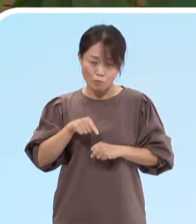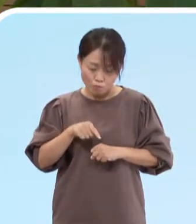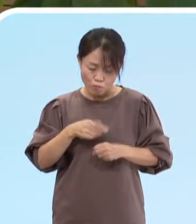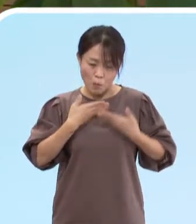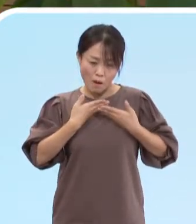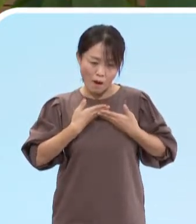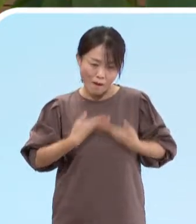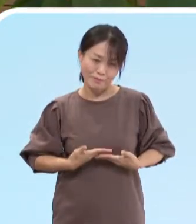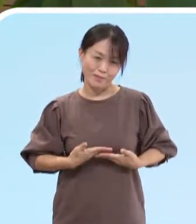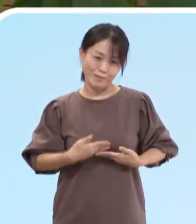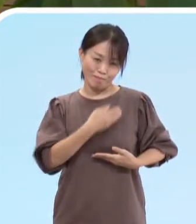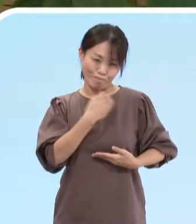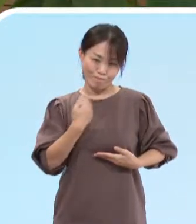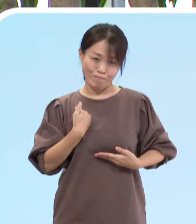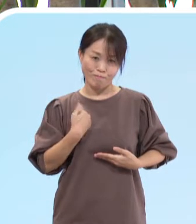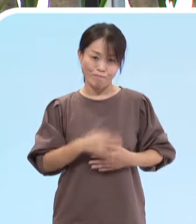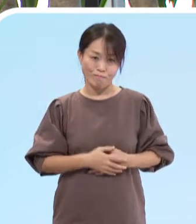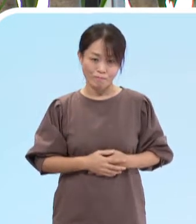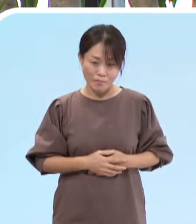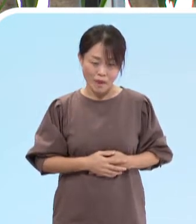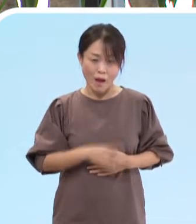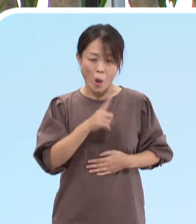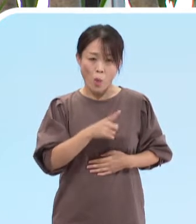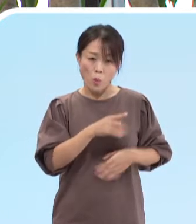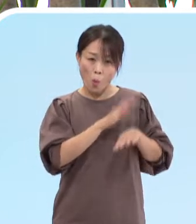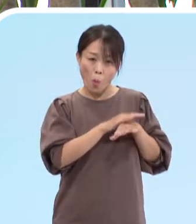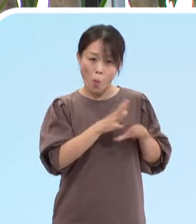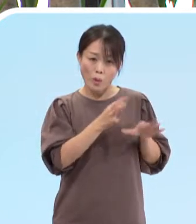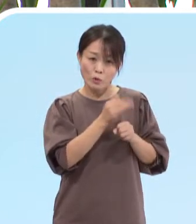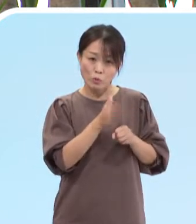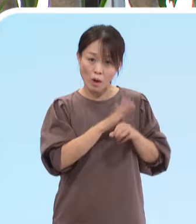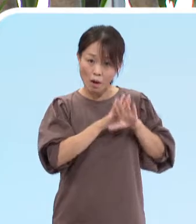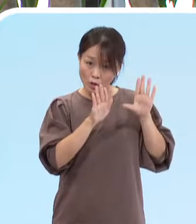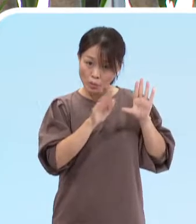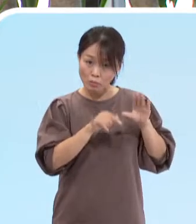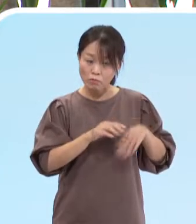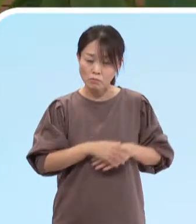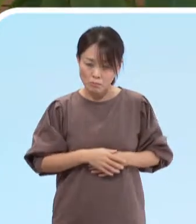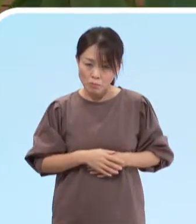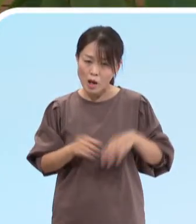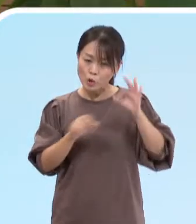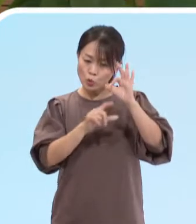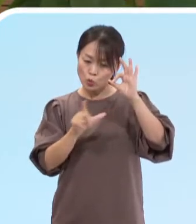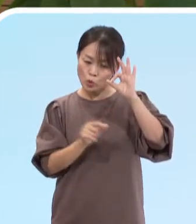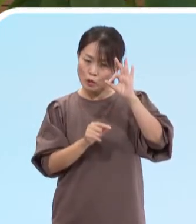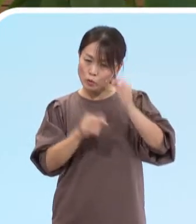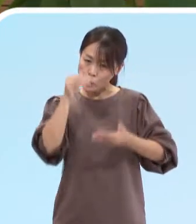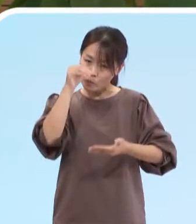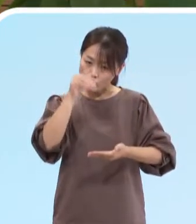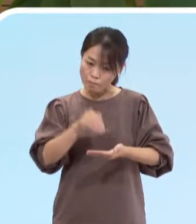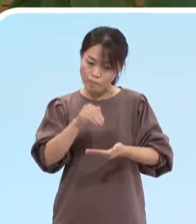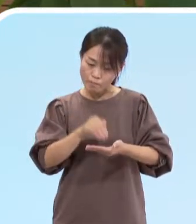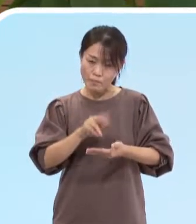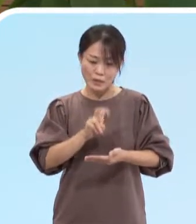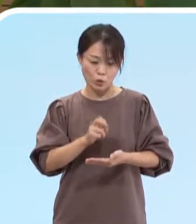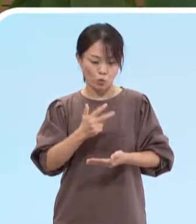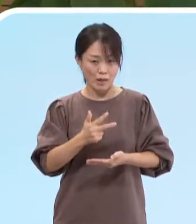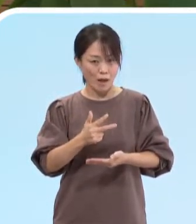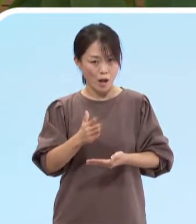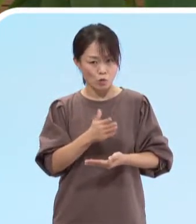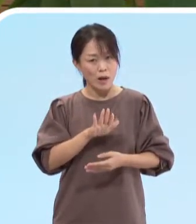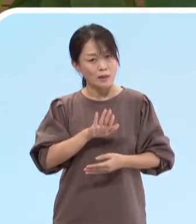安心感が非常に増すことになります。 この新体制はいつから始まるんでしょうか？ 10月の、おそらく最終週